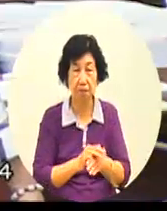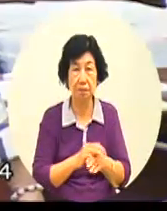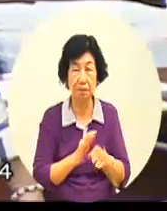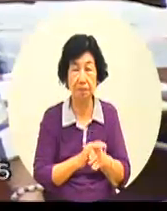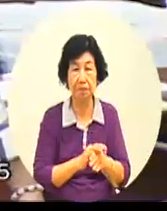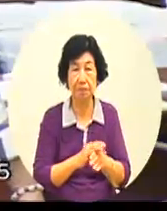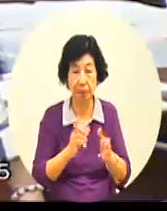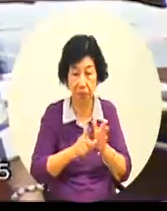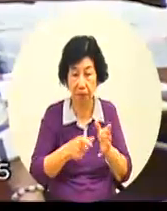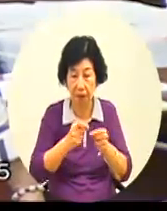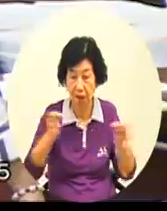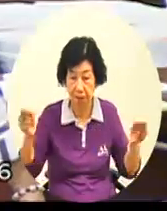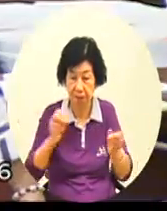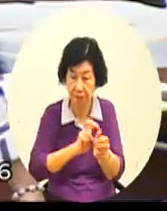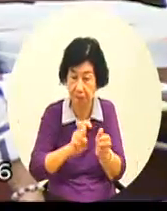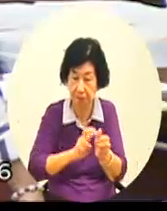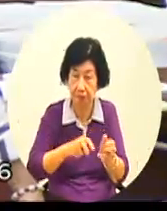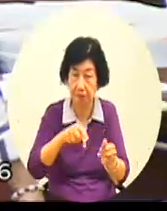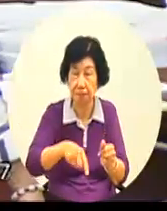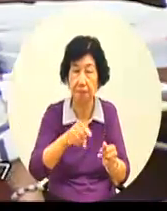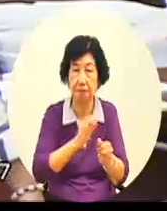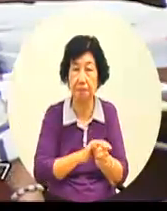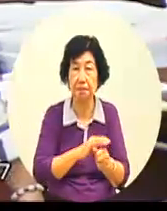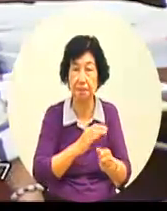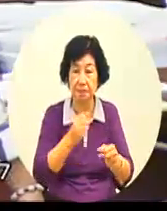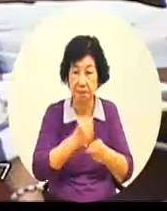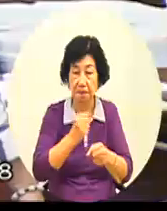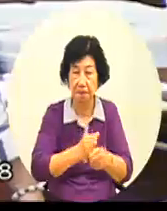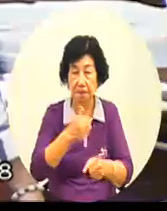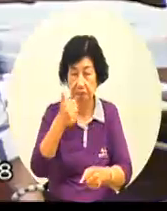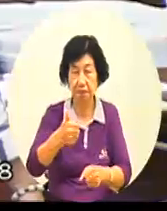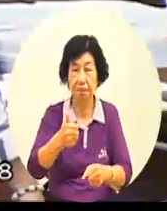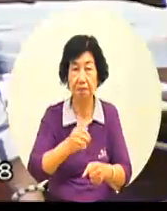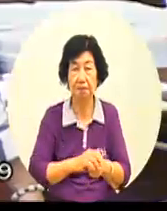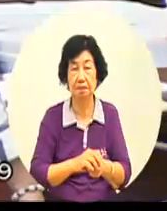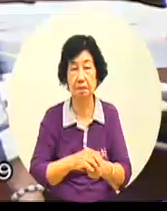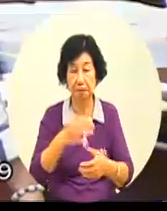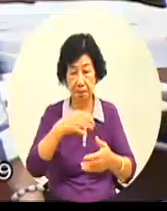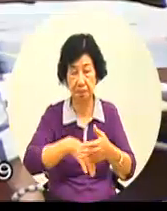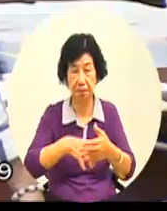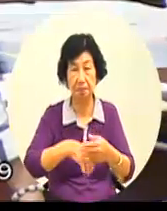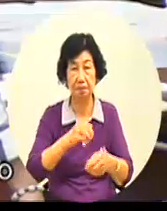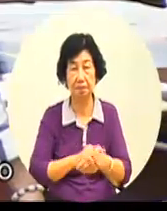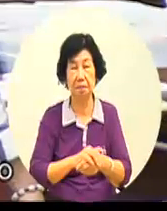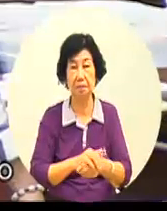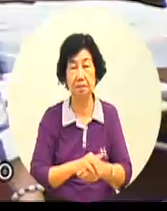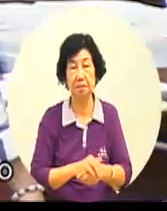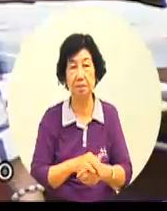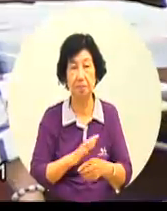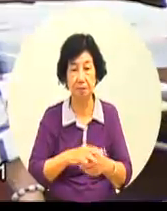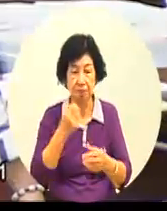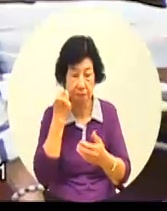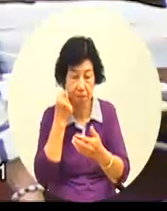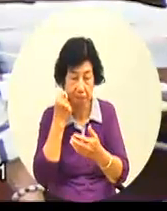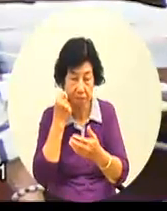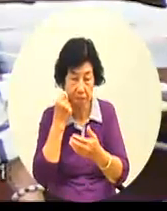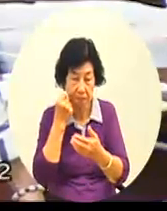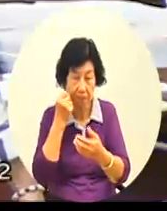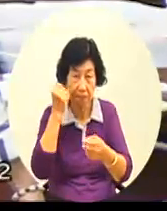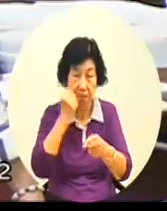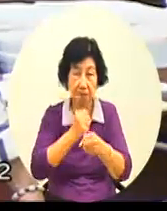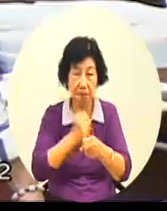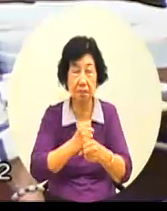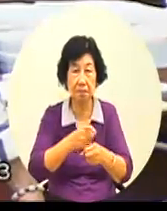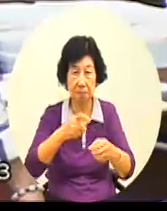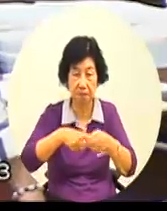这个政策非常的成功，那么包含了这个部分，这个薪资的部分，我在想厂商大